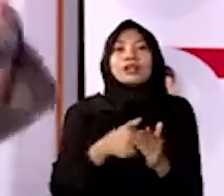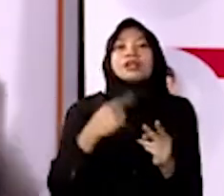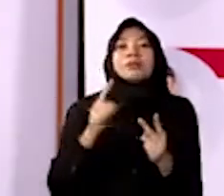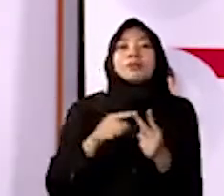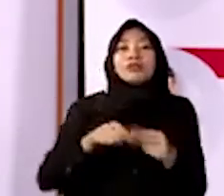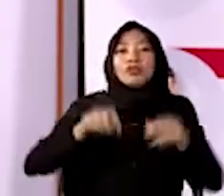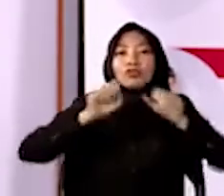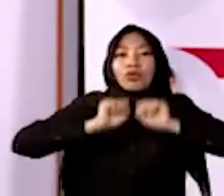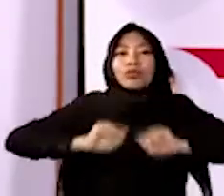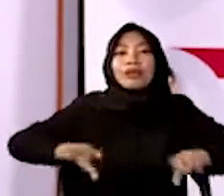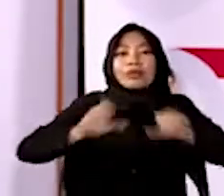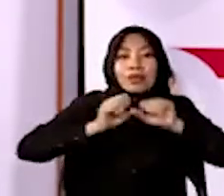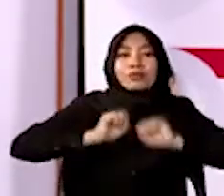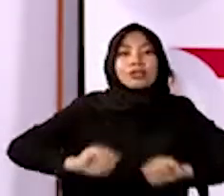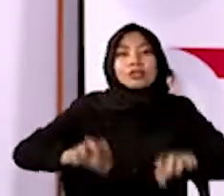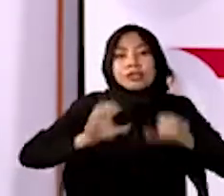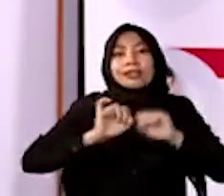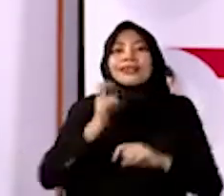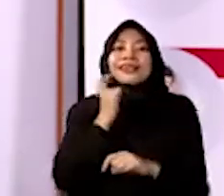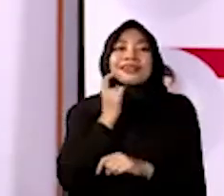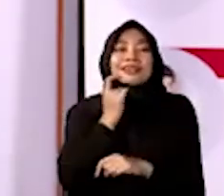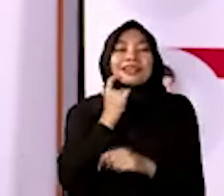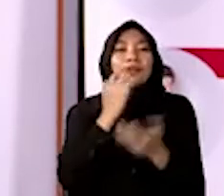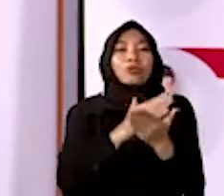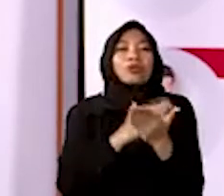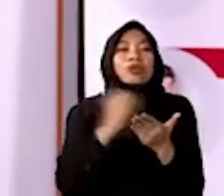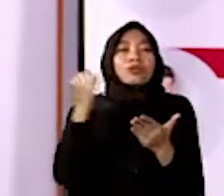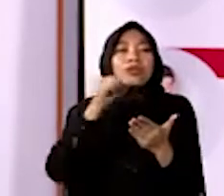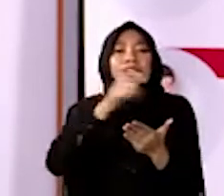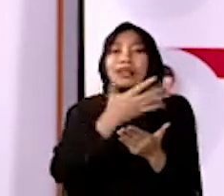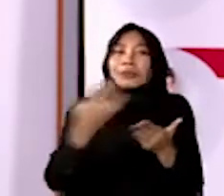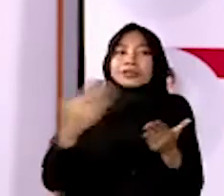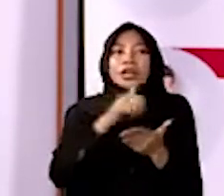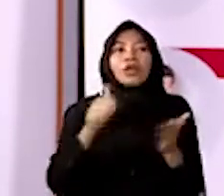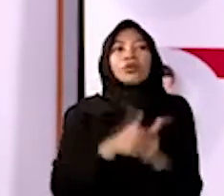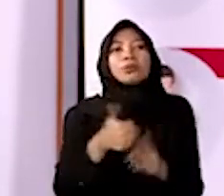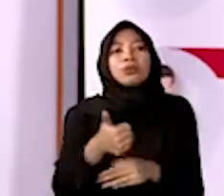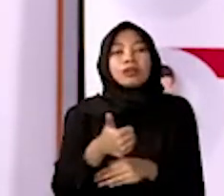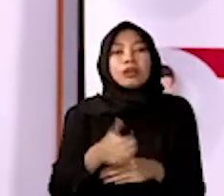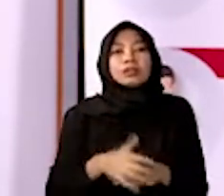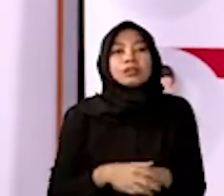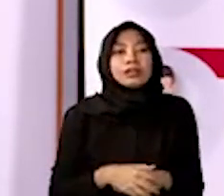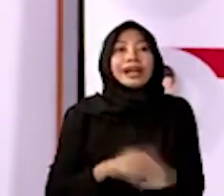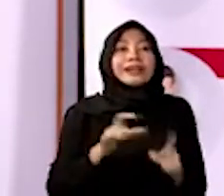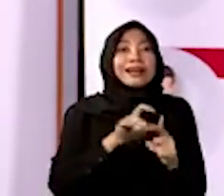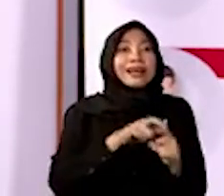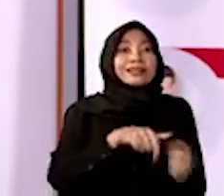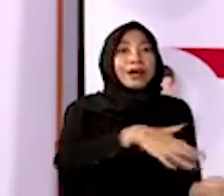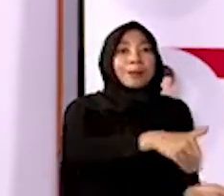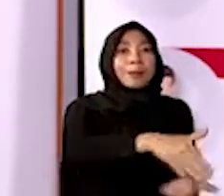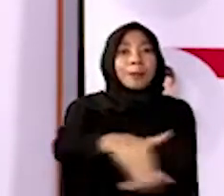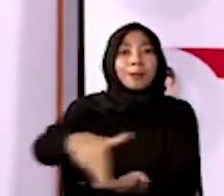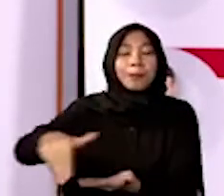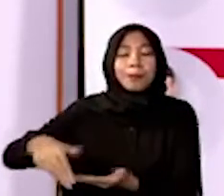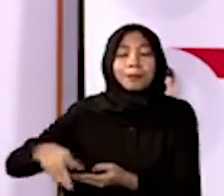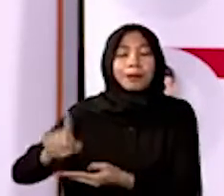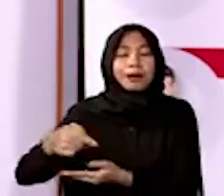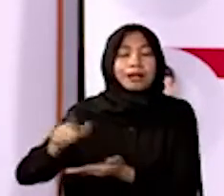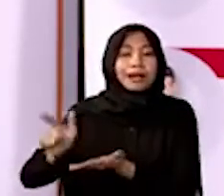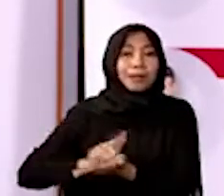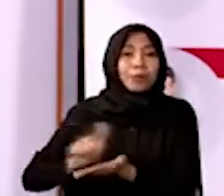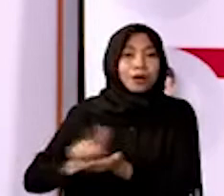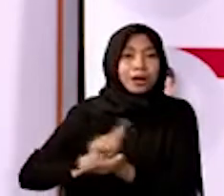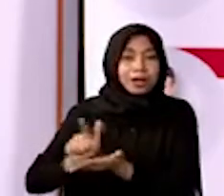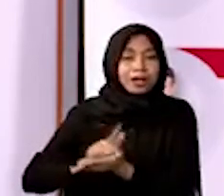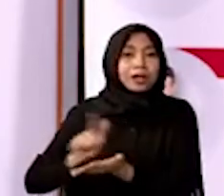mensosialisasikan daripada eh protokol covid-19 itu Nah dari hasil yang kita dapatkan ya saya mendapat laporan daripada